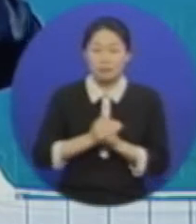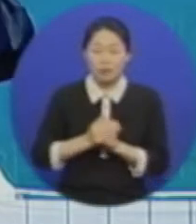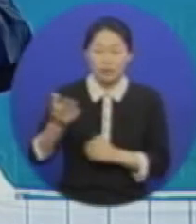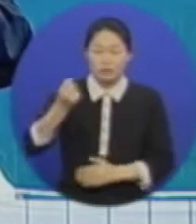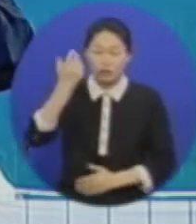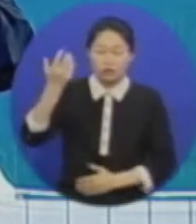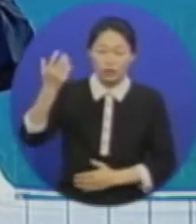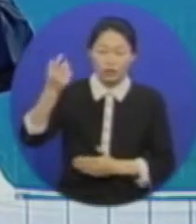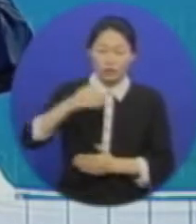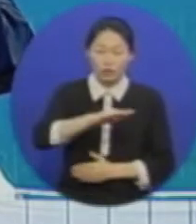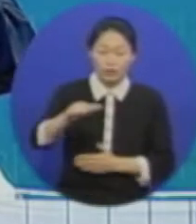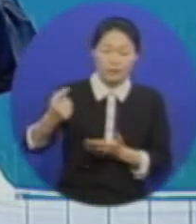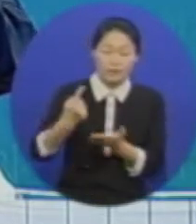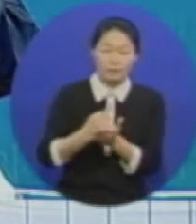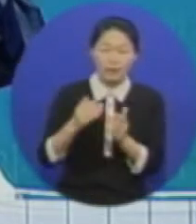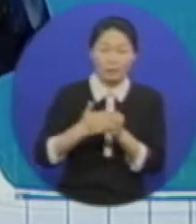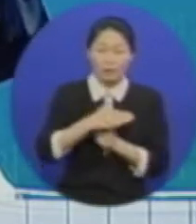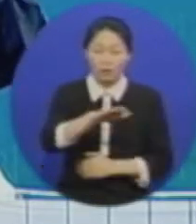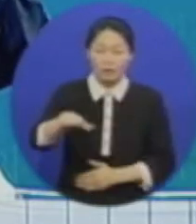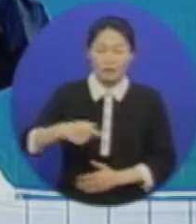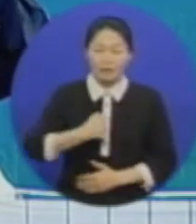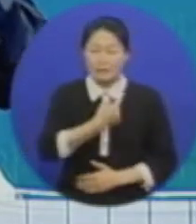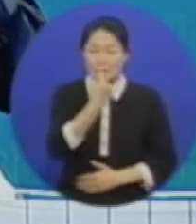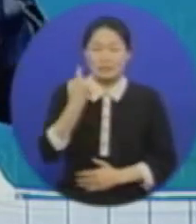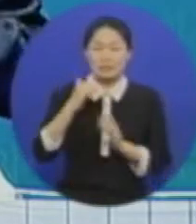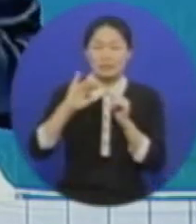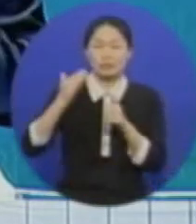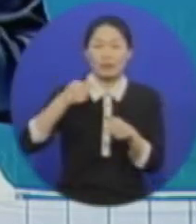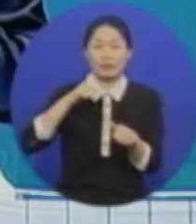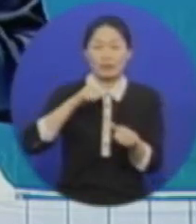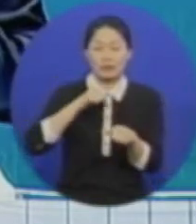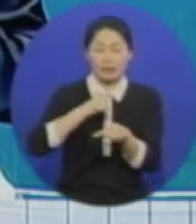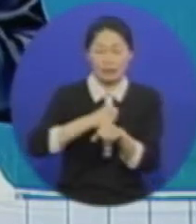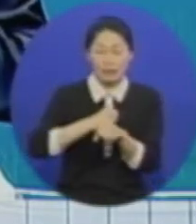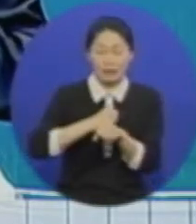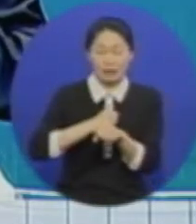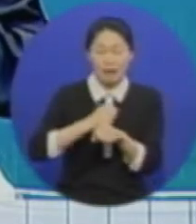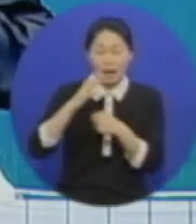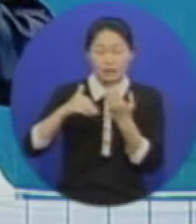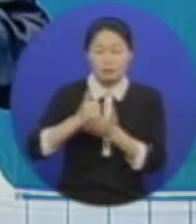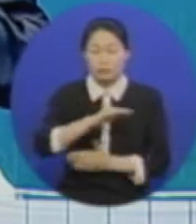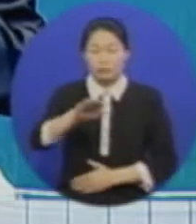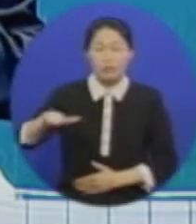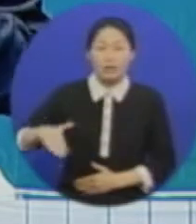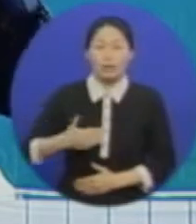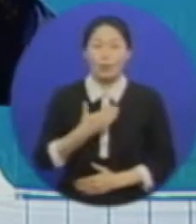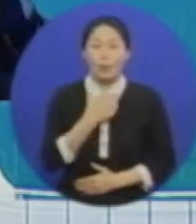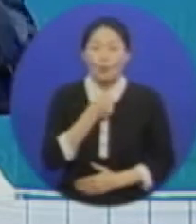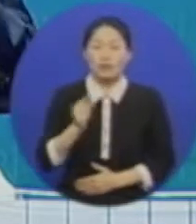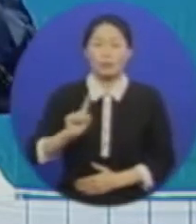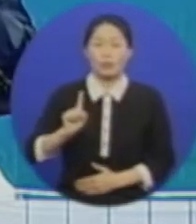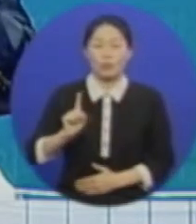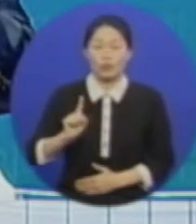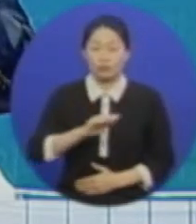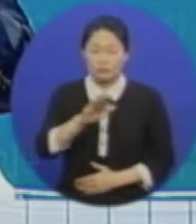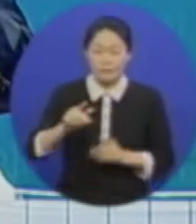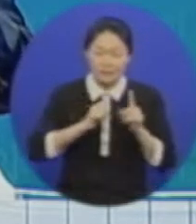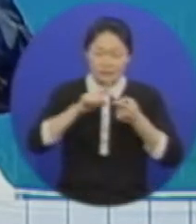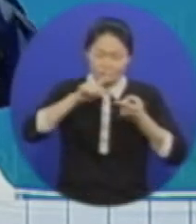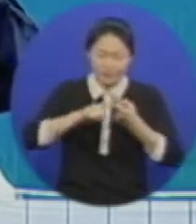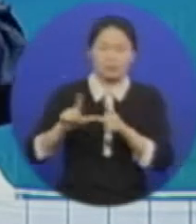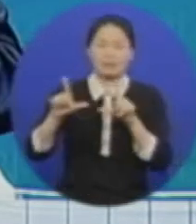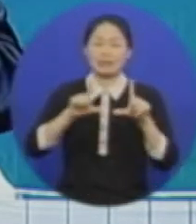증인이 되리라 하나님께서 우리에게 원하시는 것은 우리가 아는 말씀대로 사는 거